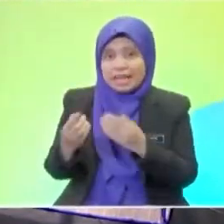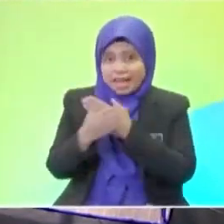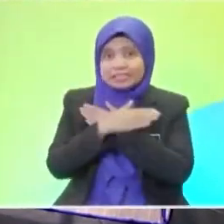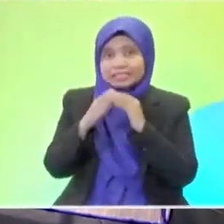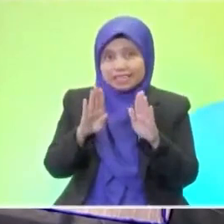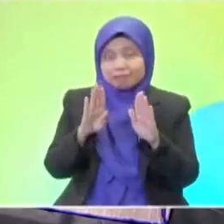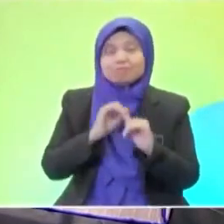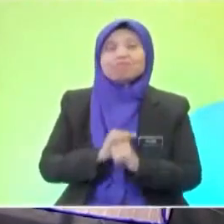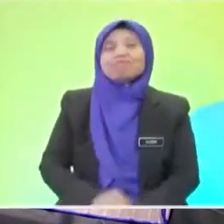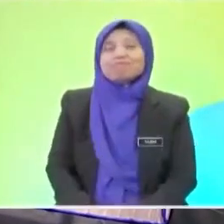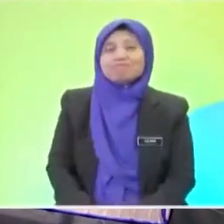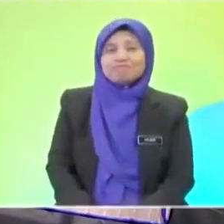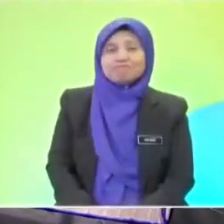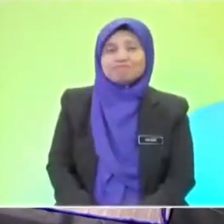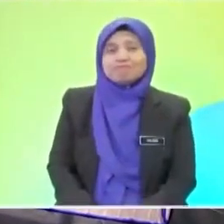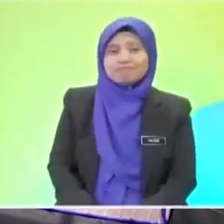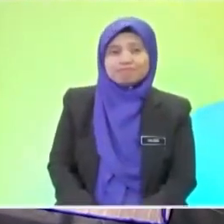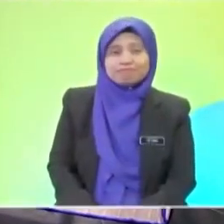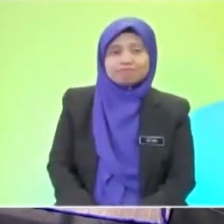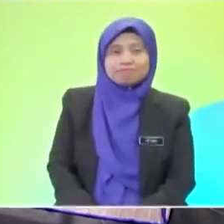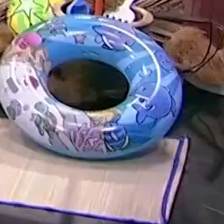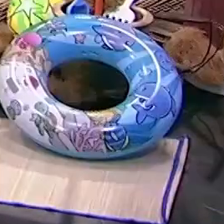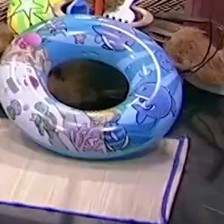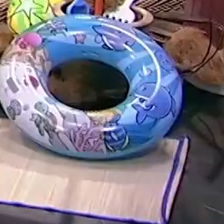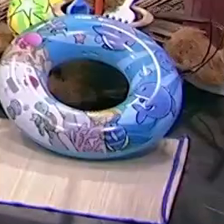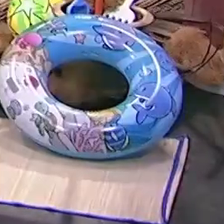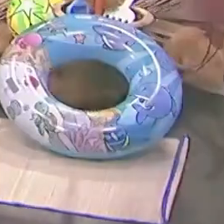kami dalam suatu tahap 1 di TV GPS